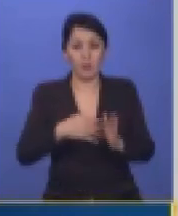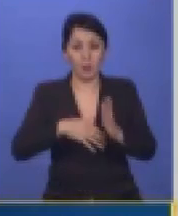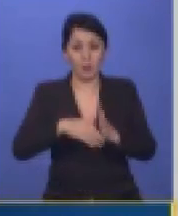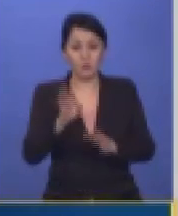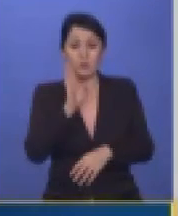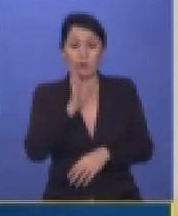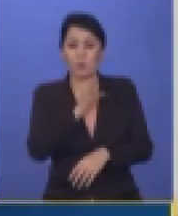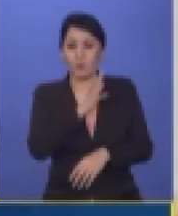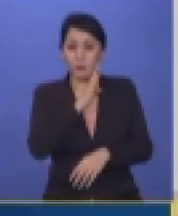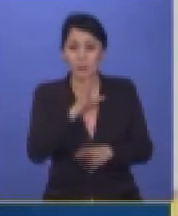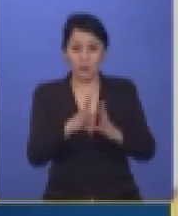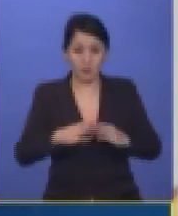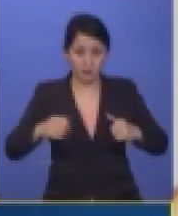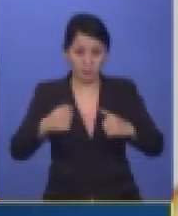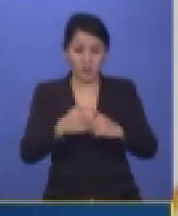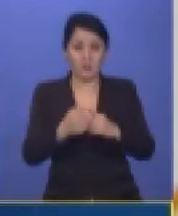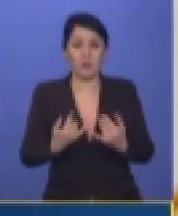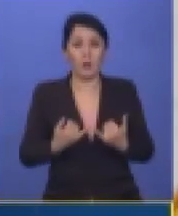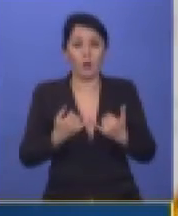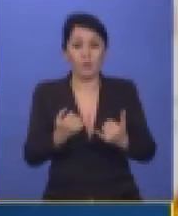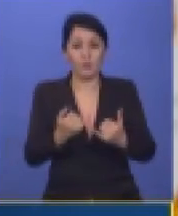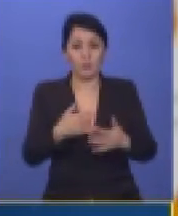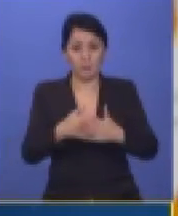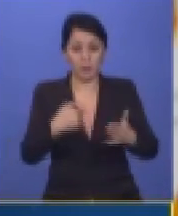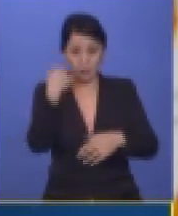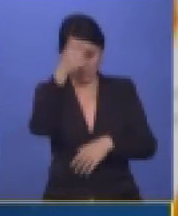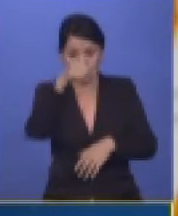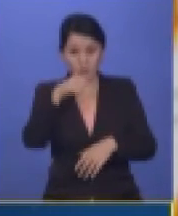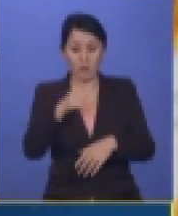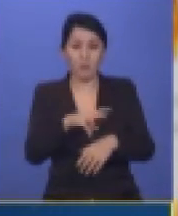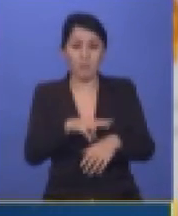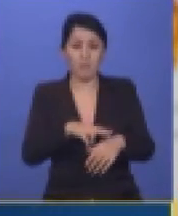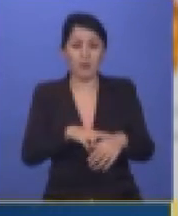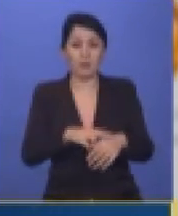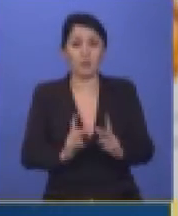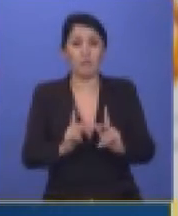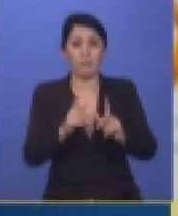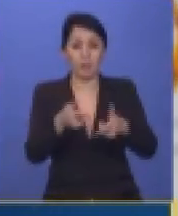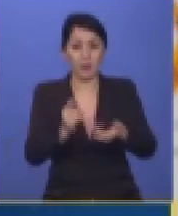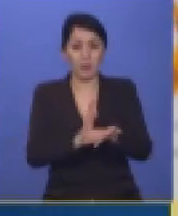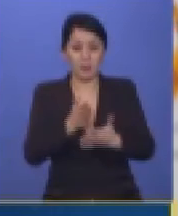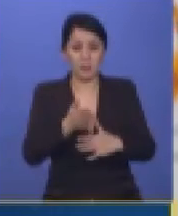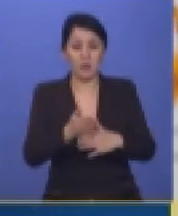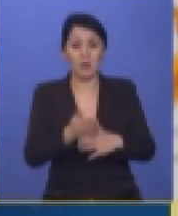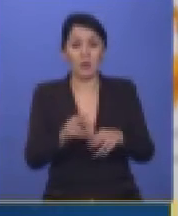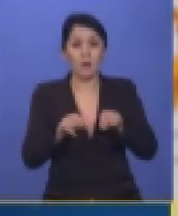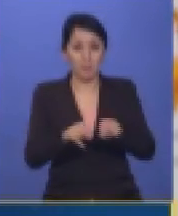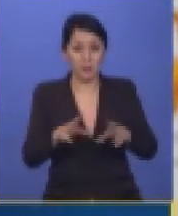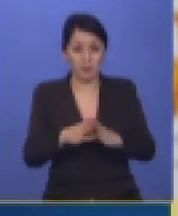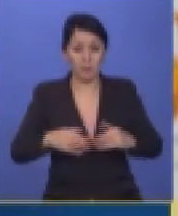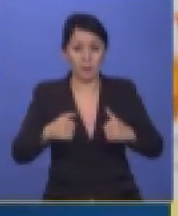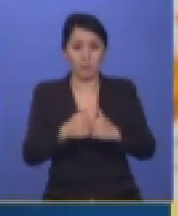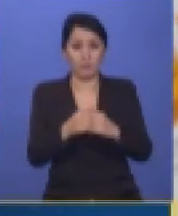материнское и семейные ценности. В преддверии Нового года женсовет департамента полиции посетил несколько семей Петропавловске,